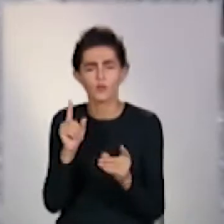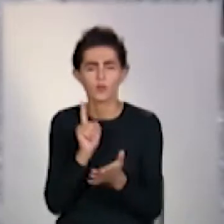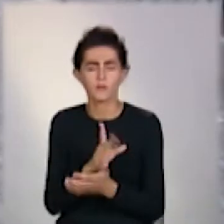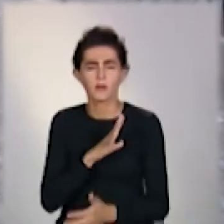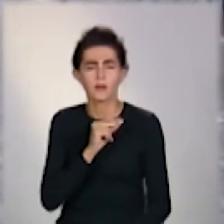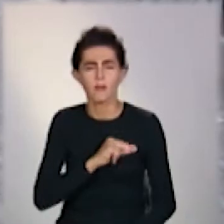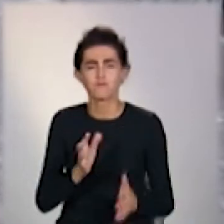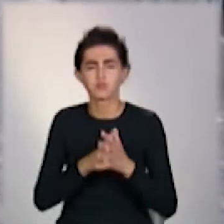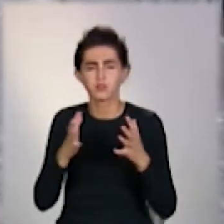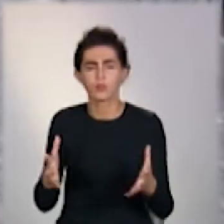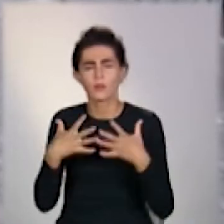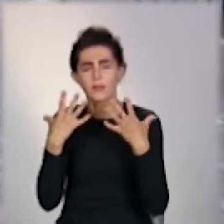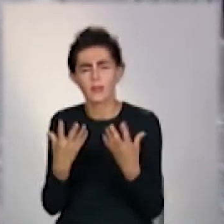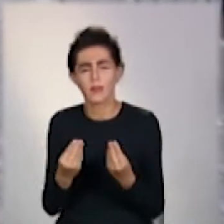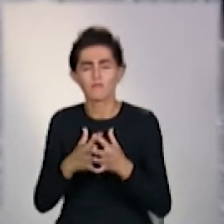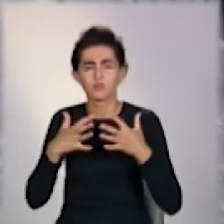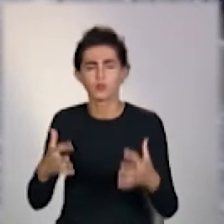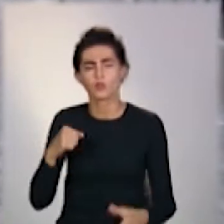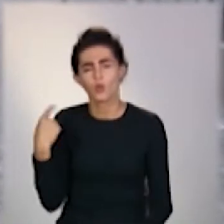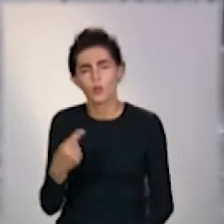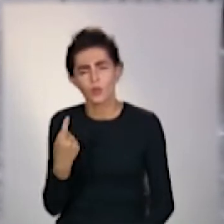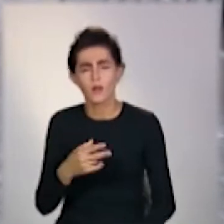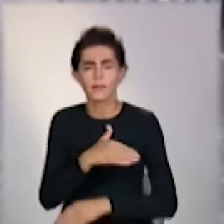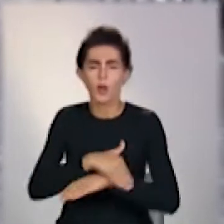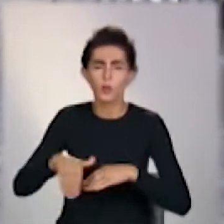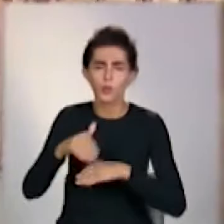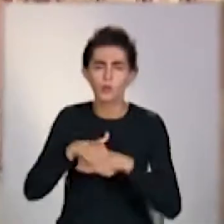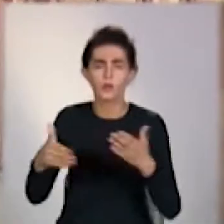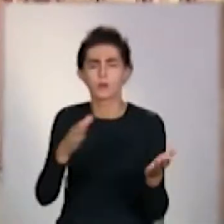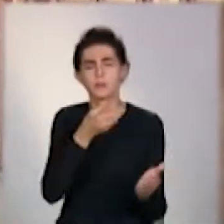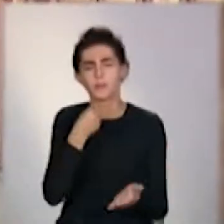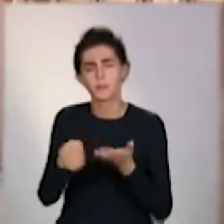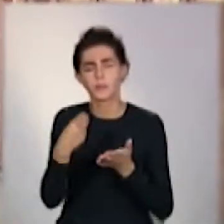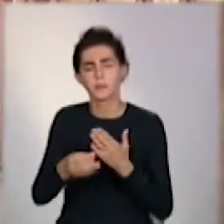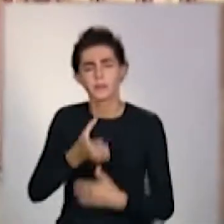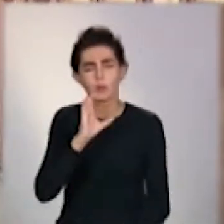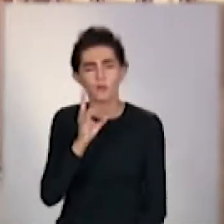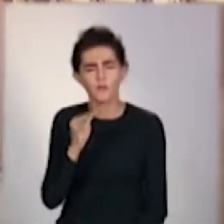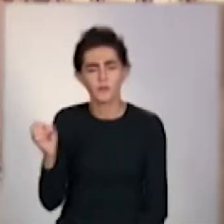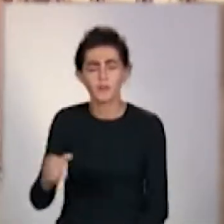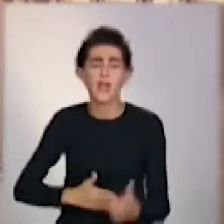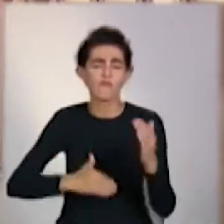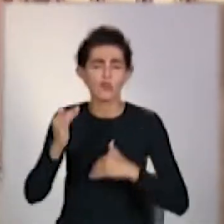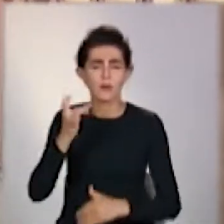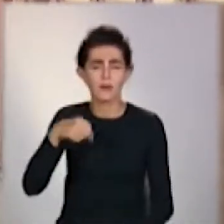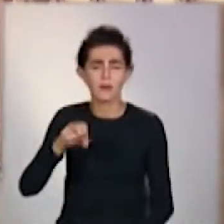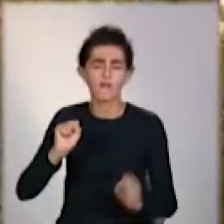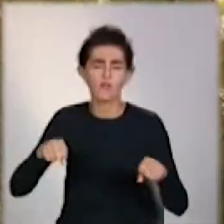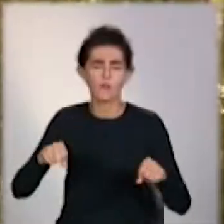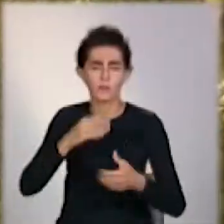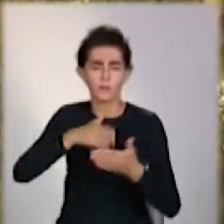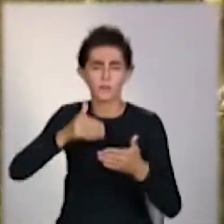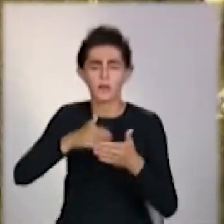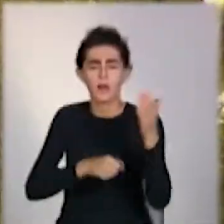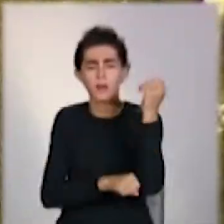Більше вихідних днів, більше люди гуляють, прогулюються по місту, покупають кофе. Невдовзі Верховна Рада може скасувати перенесення